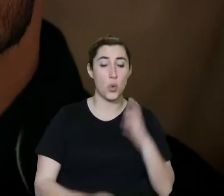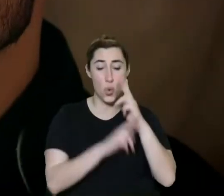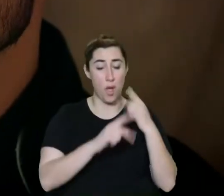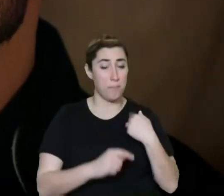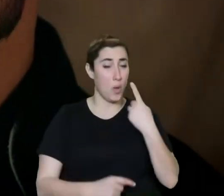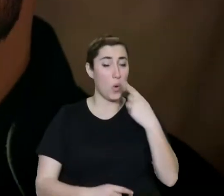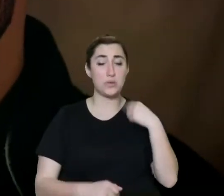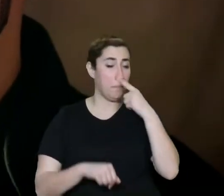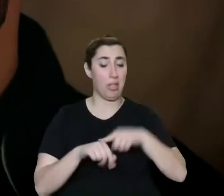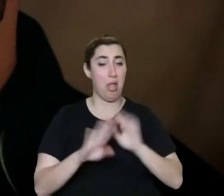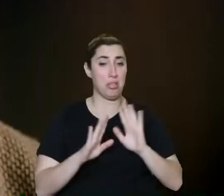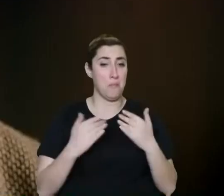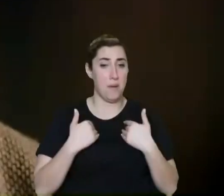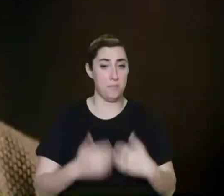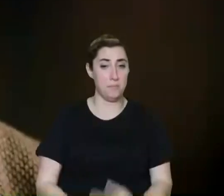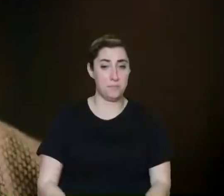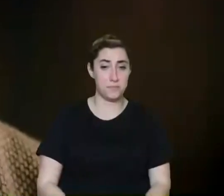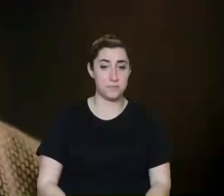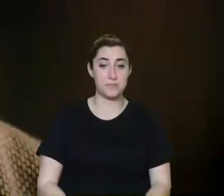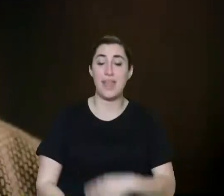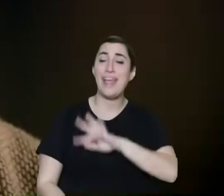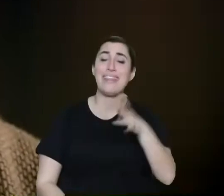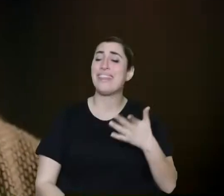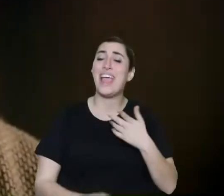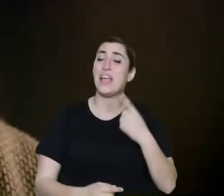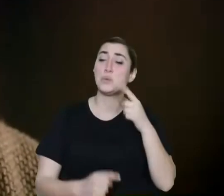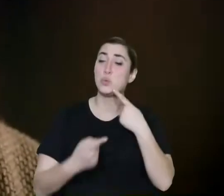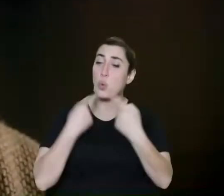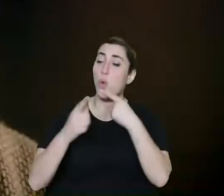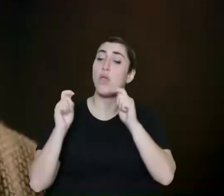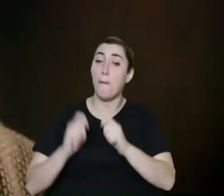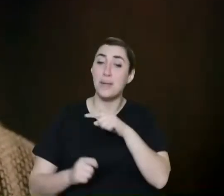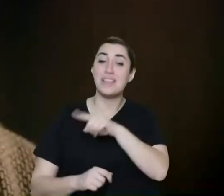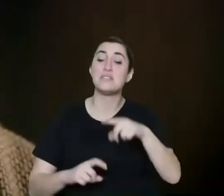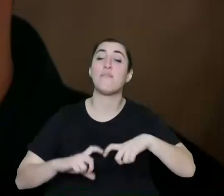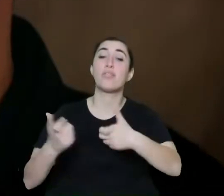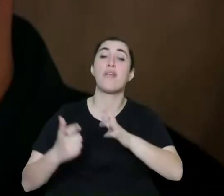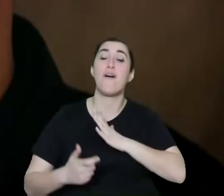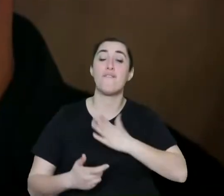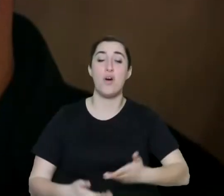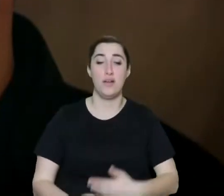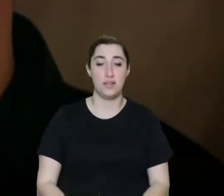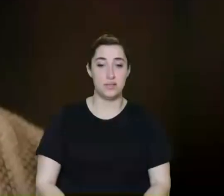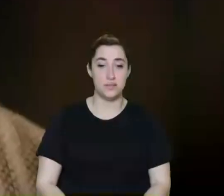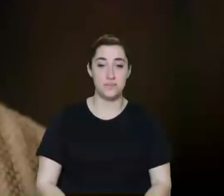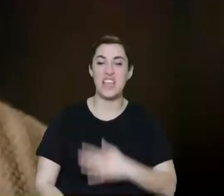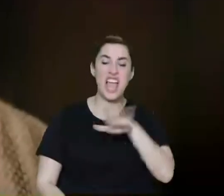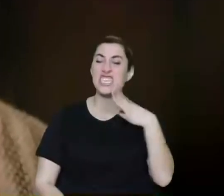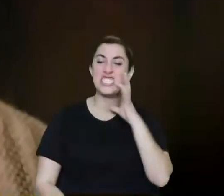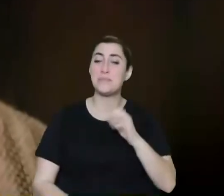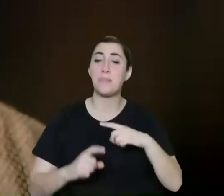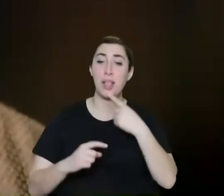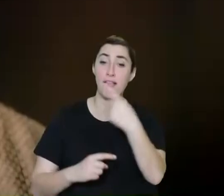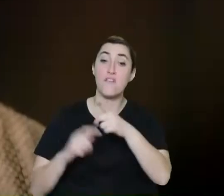Rüyamda görsem inanmasıydım. Her ne isnat edildiyse iftiradır. Her kim